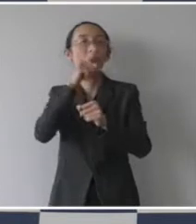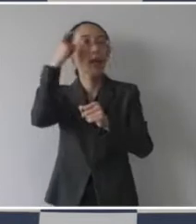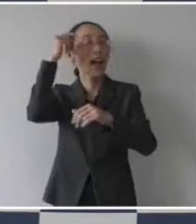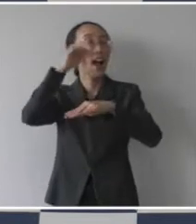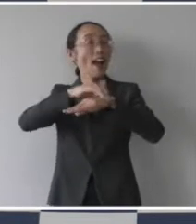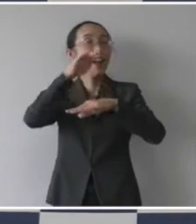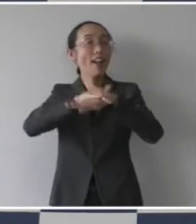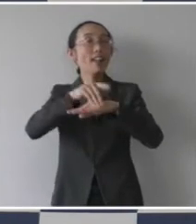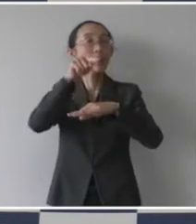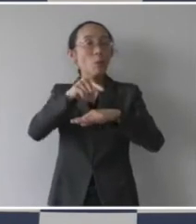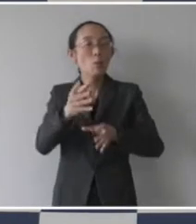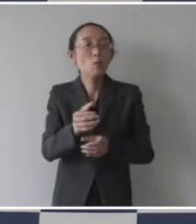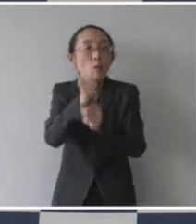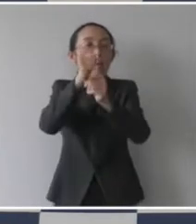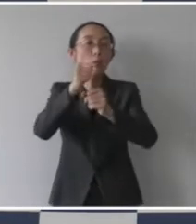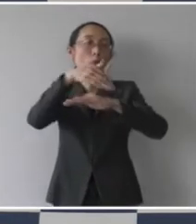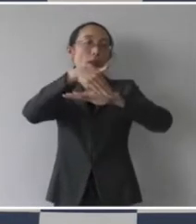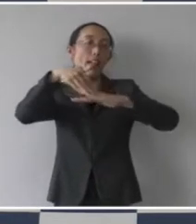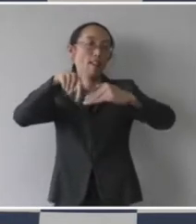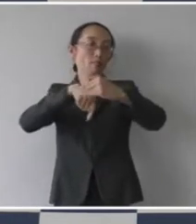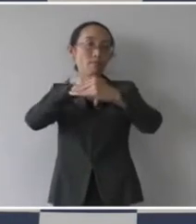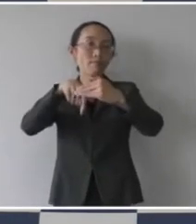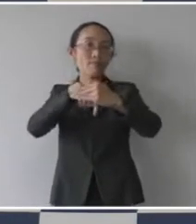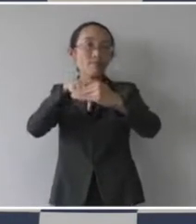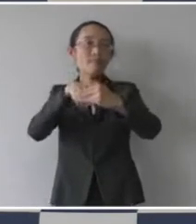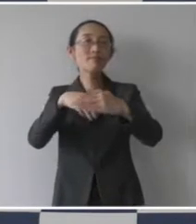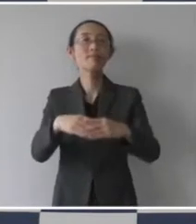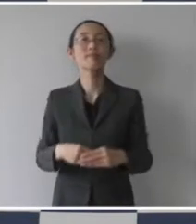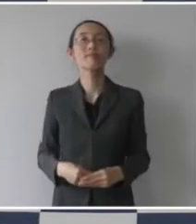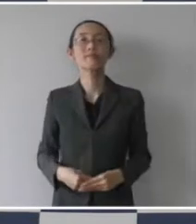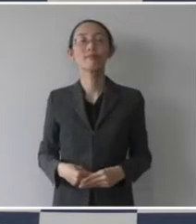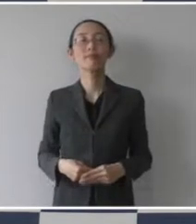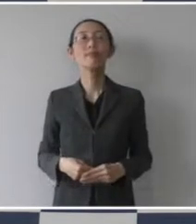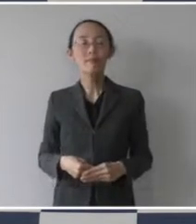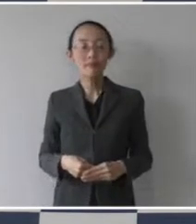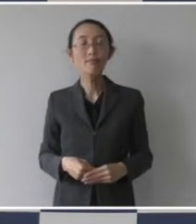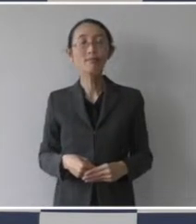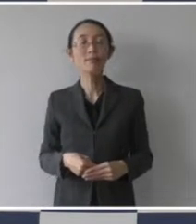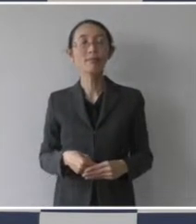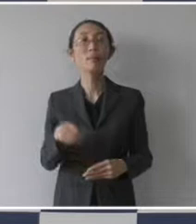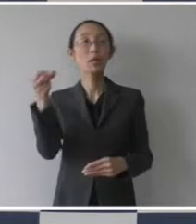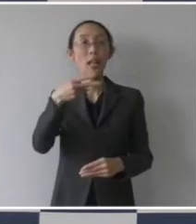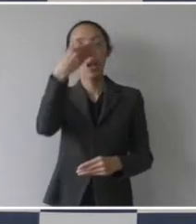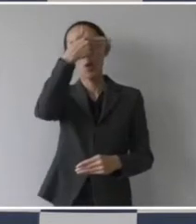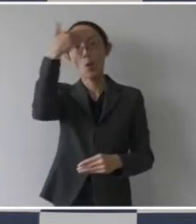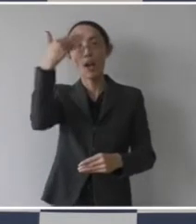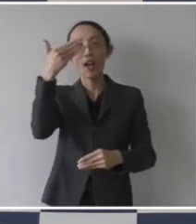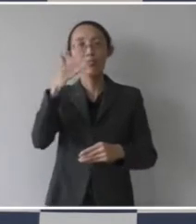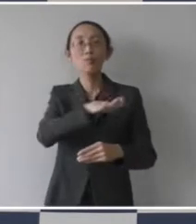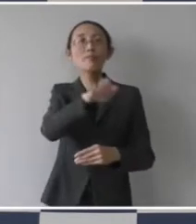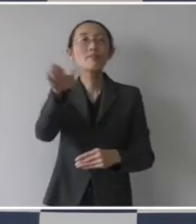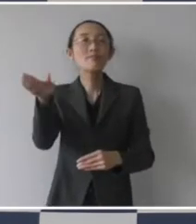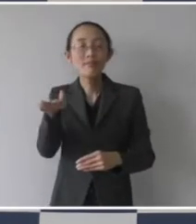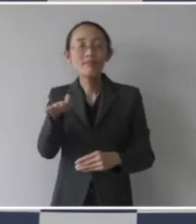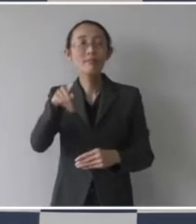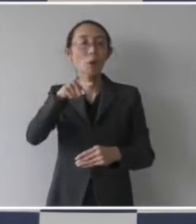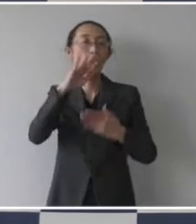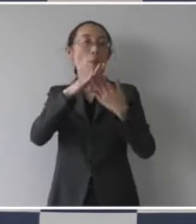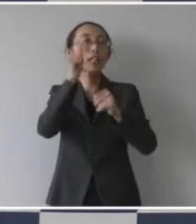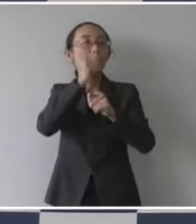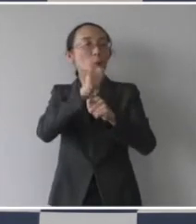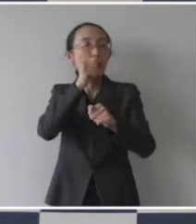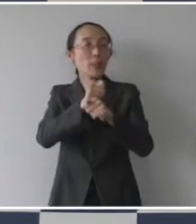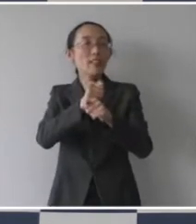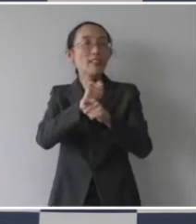計画でございます。そして、若い世代の皆さんにもこの町づくりへの思いをみん